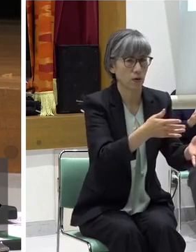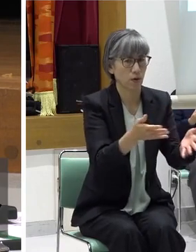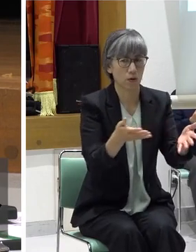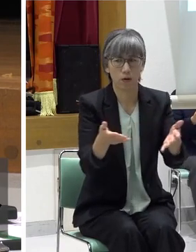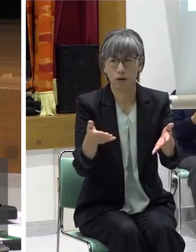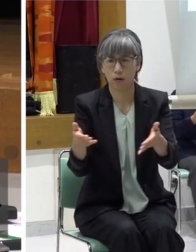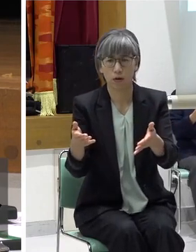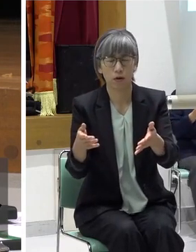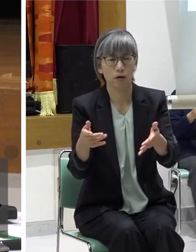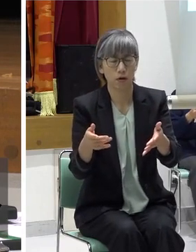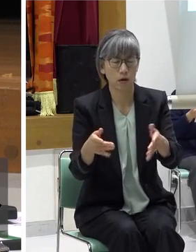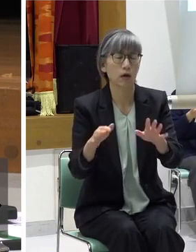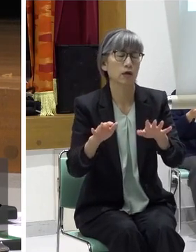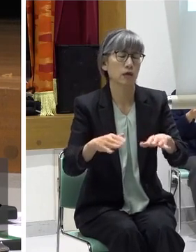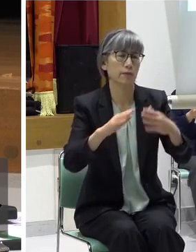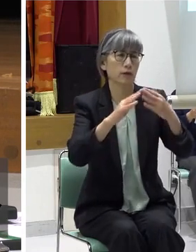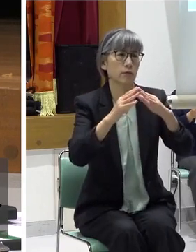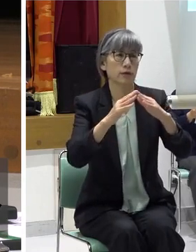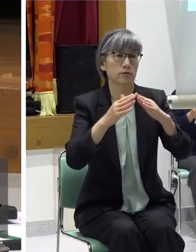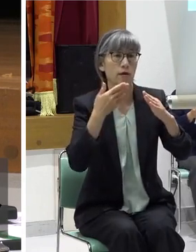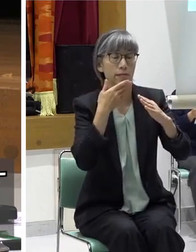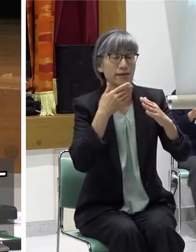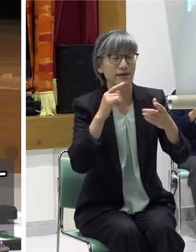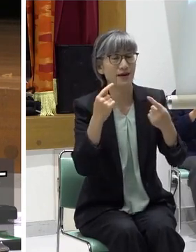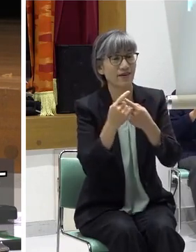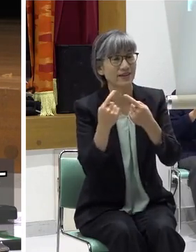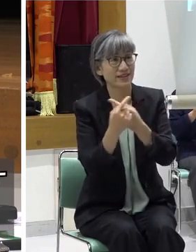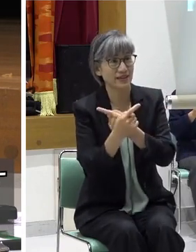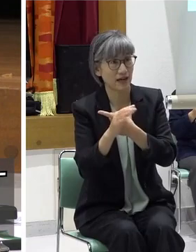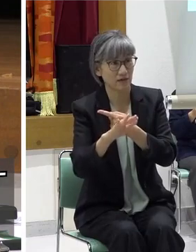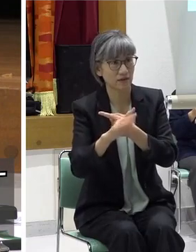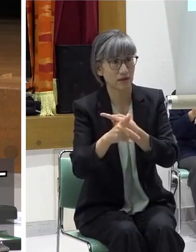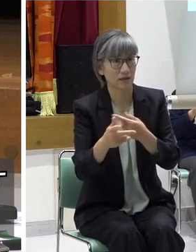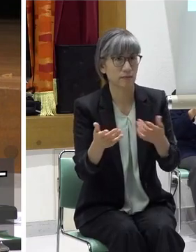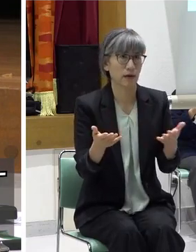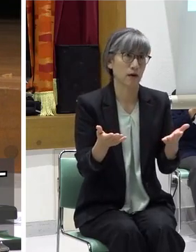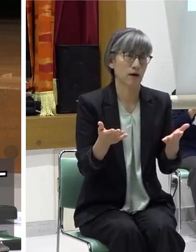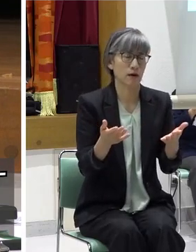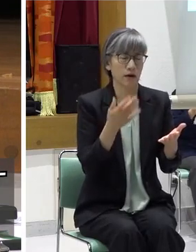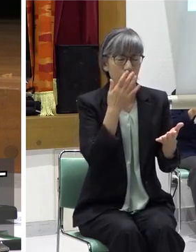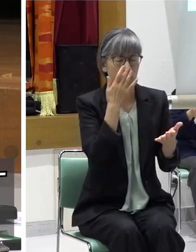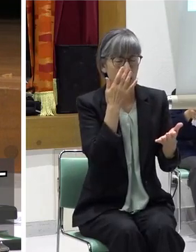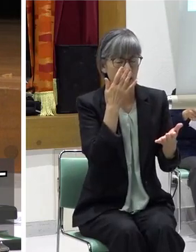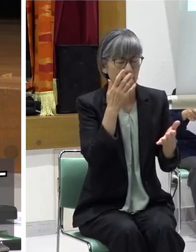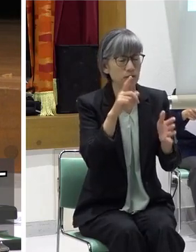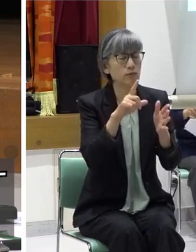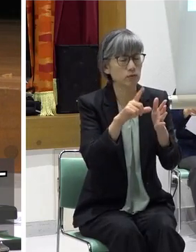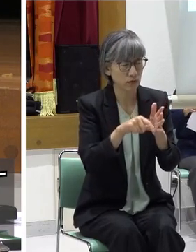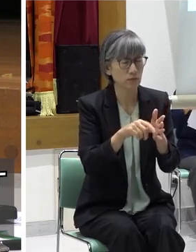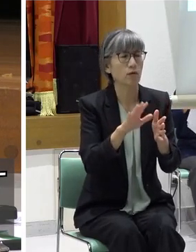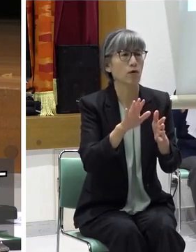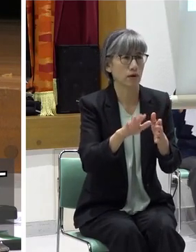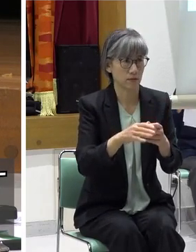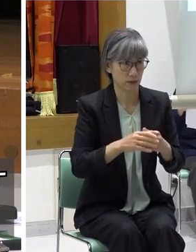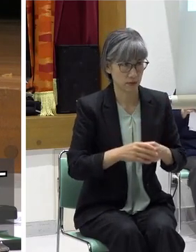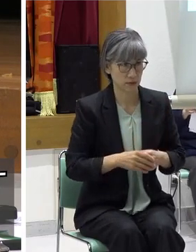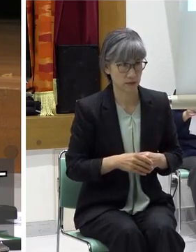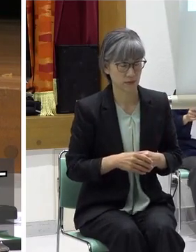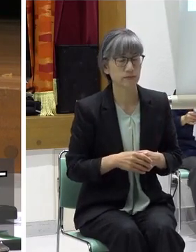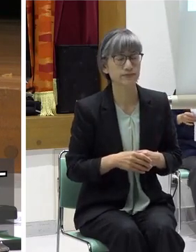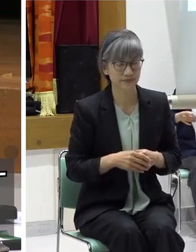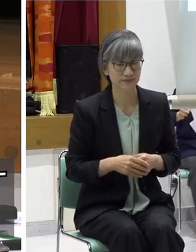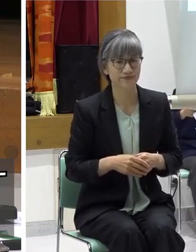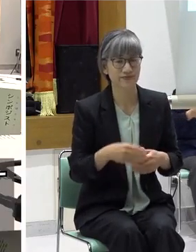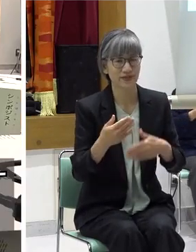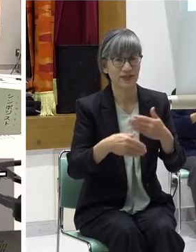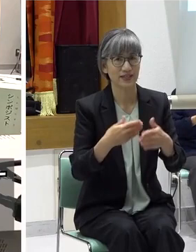やっぱり今の街、すごく便利にはなってるんですけど、困る部分もあるっていうところがあります。私の話は以上になります。